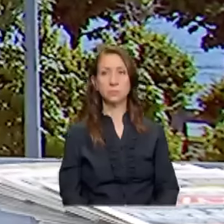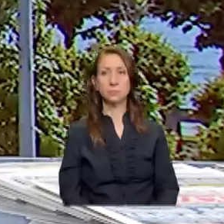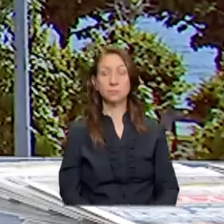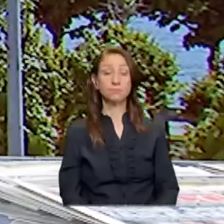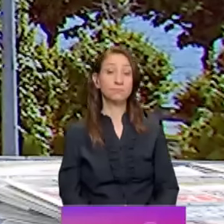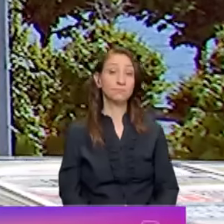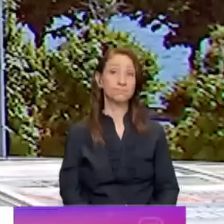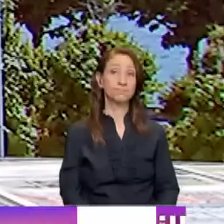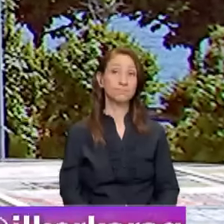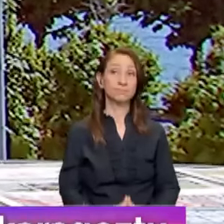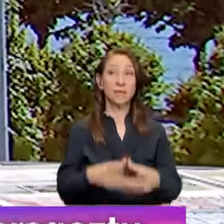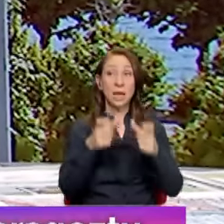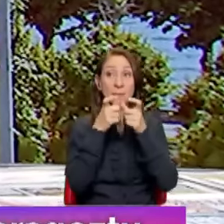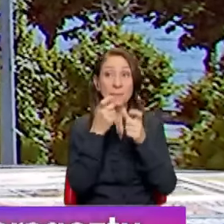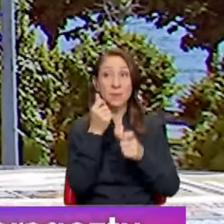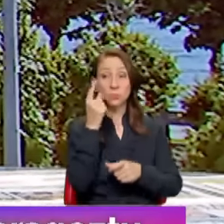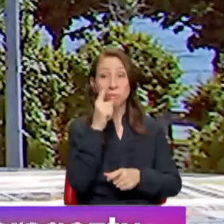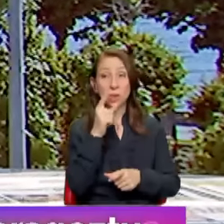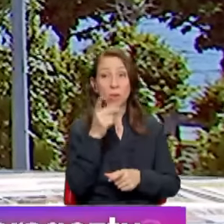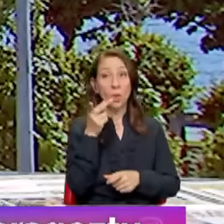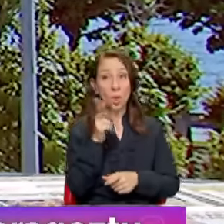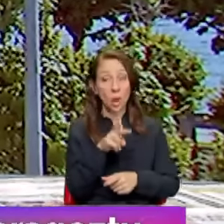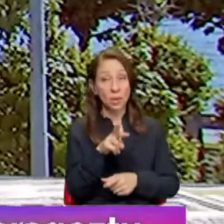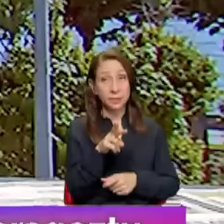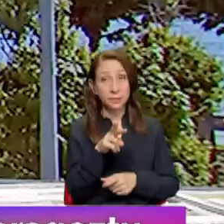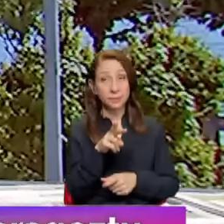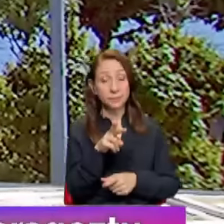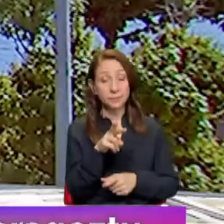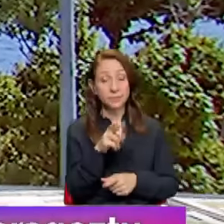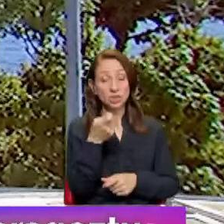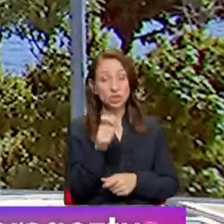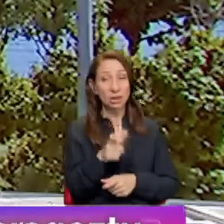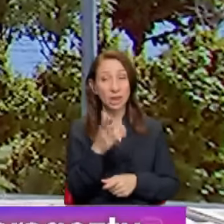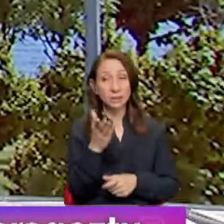atıyorlar ekmek parası uğruna can verenler